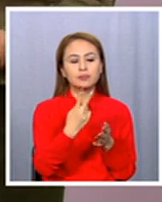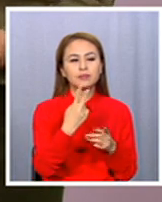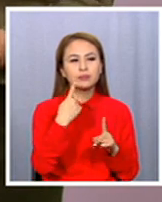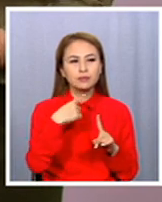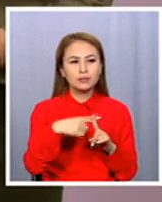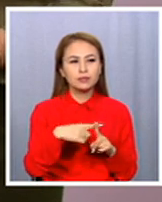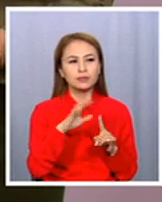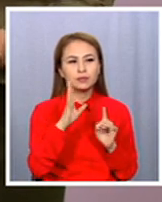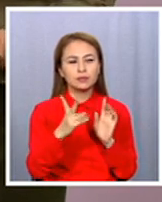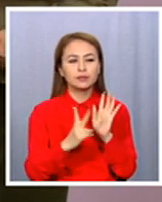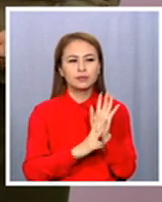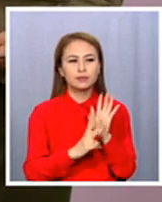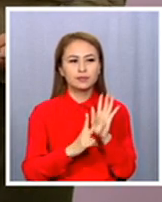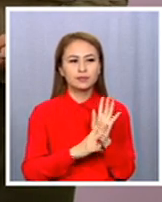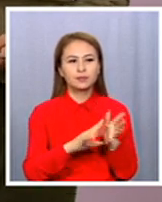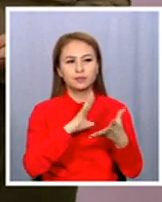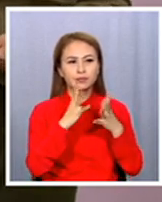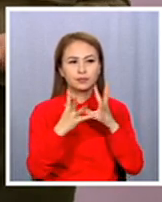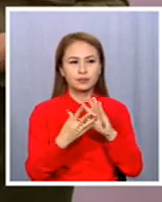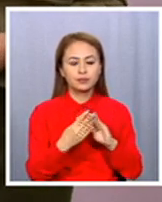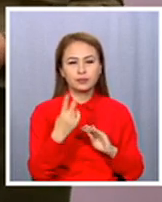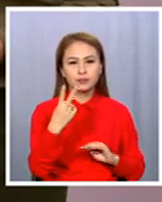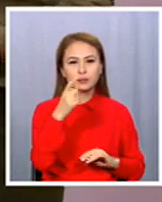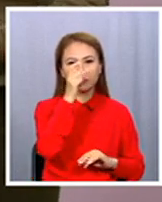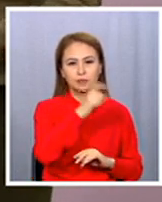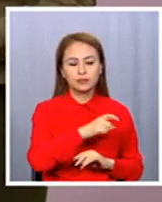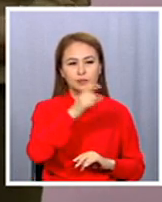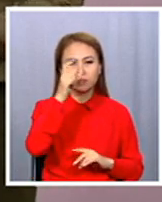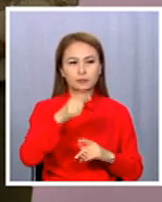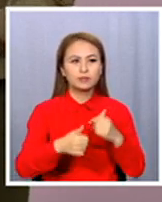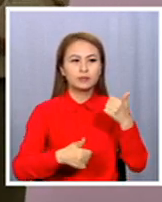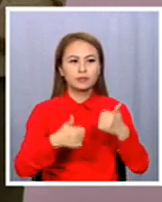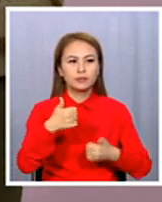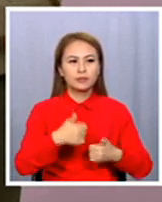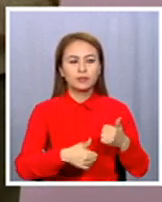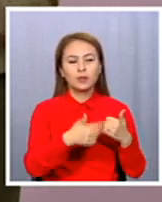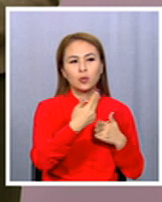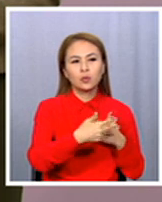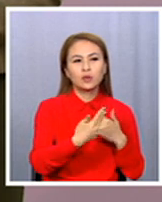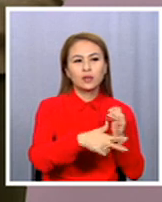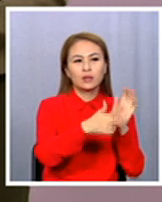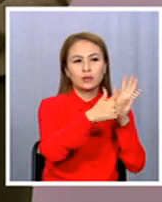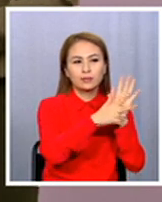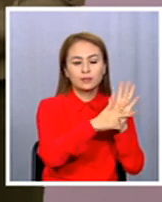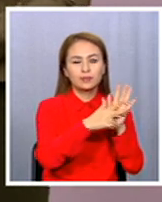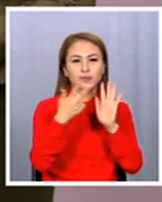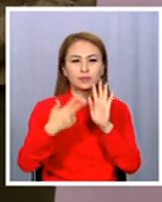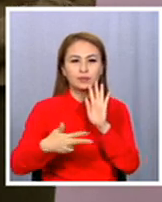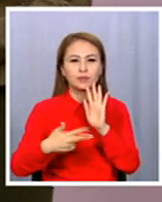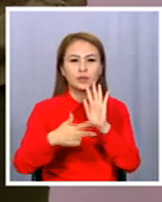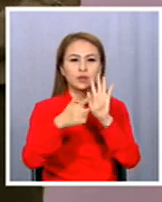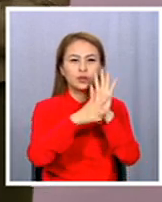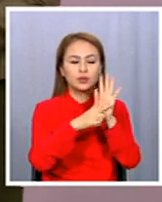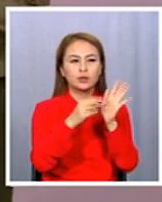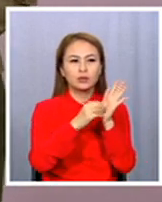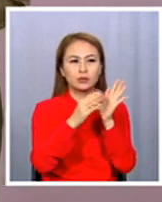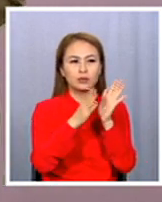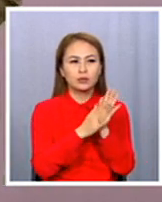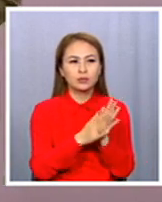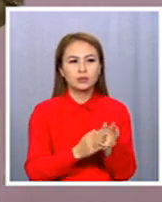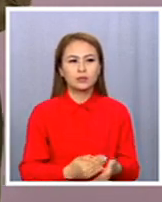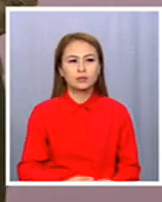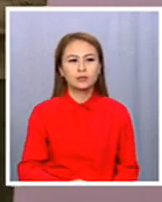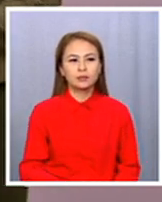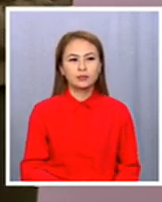7-ге тең. Енді 2 бөлшекті салыстырамыз. 30-дан 8, 30-дан 7-ден артық.